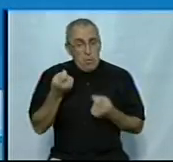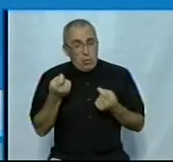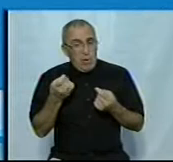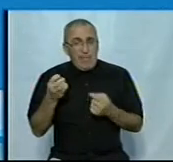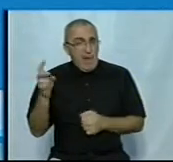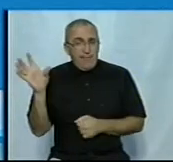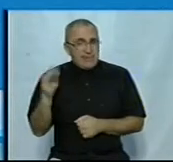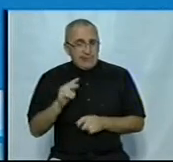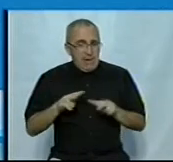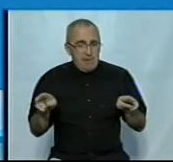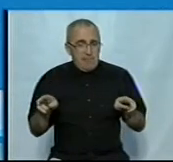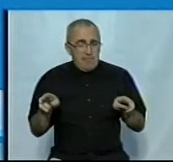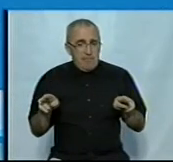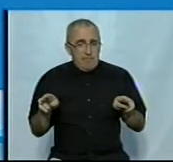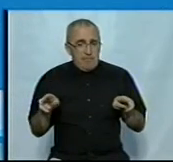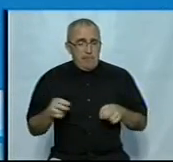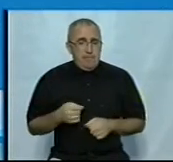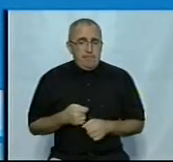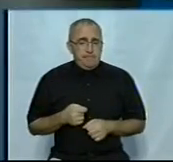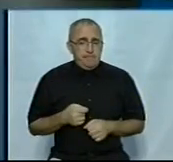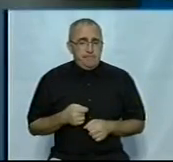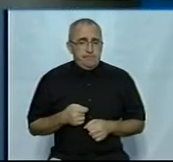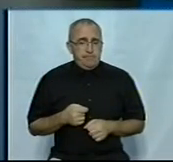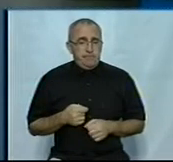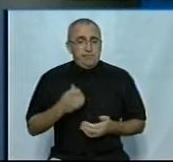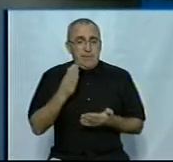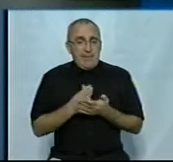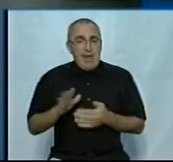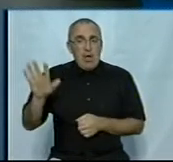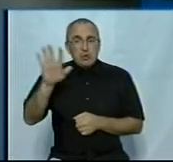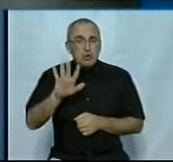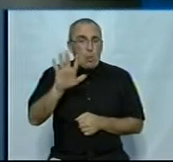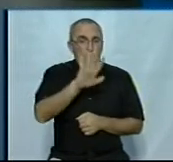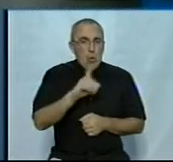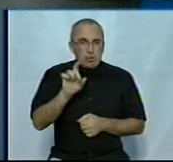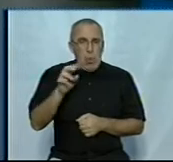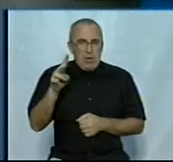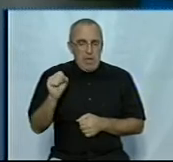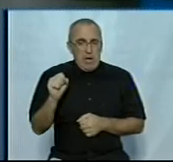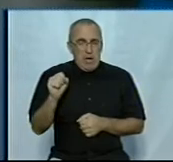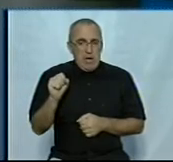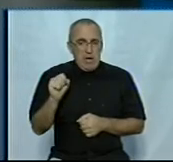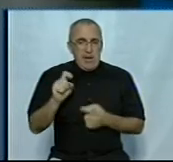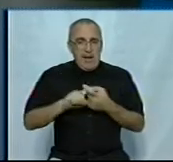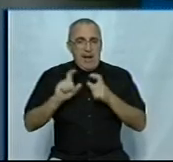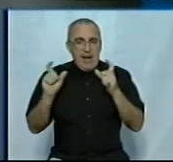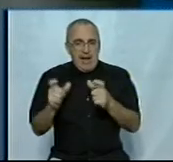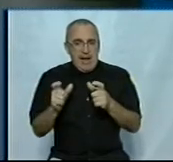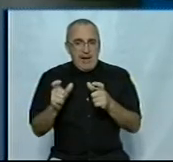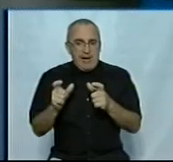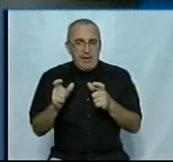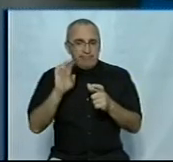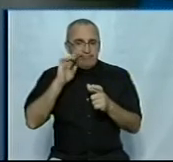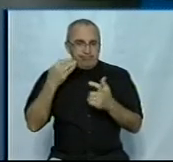як і всі. Дмитре, є зонування по карантинній схемі. Він мав на увазі